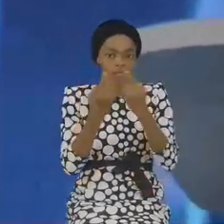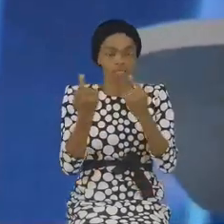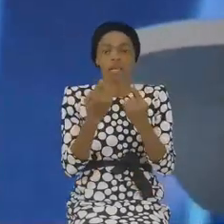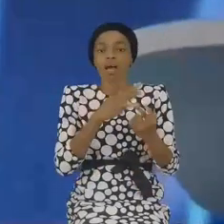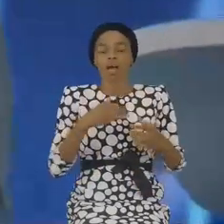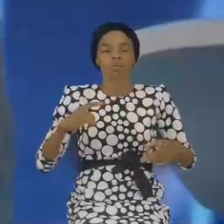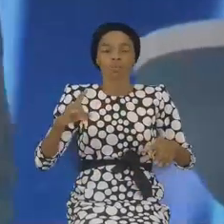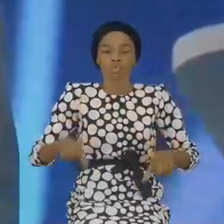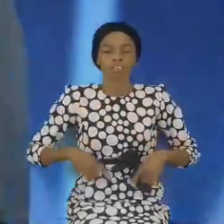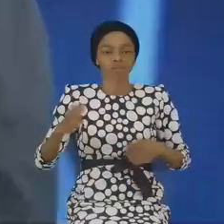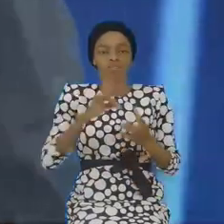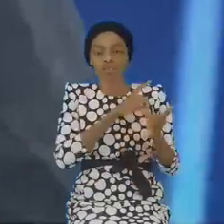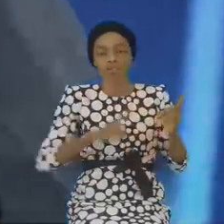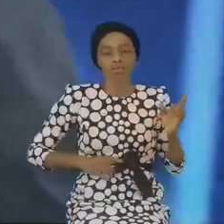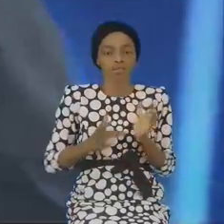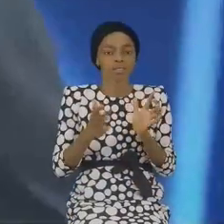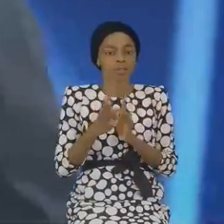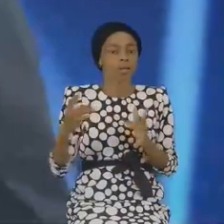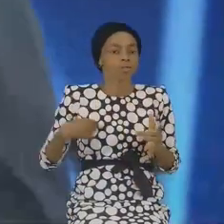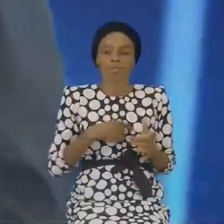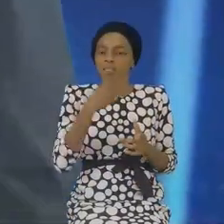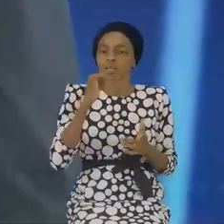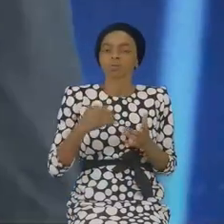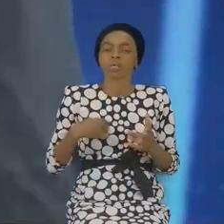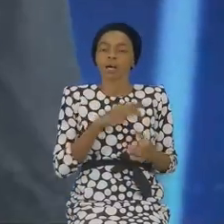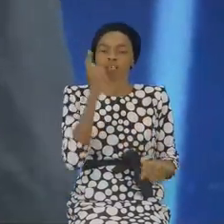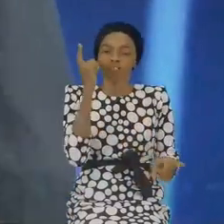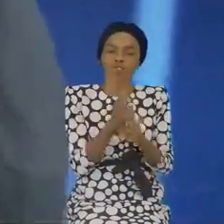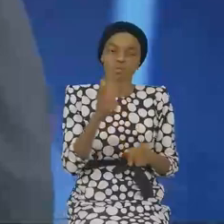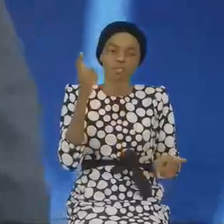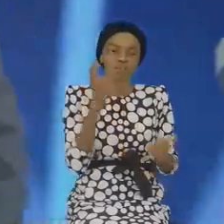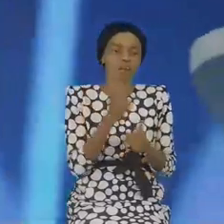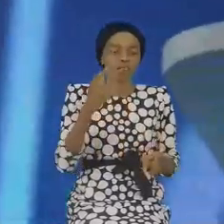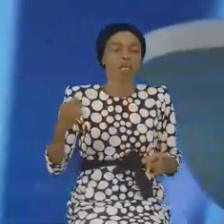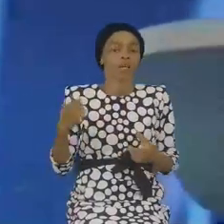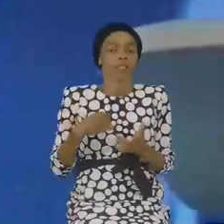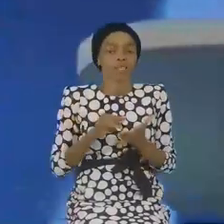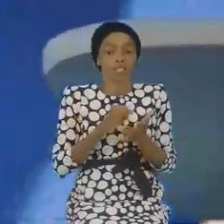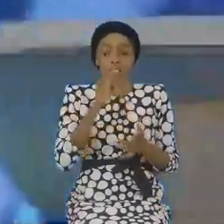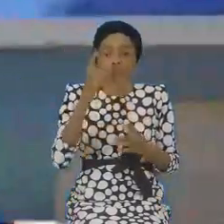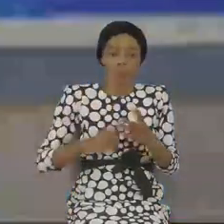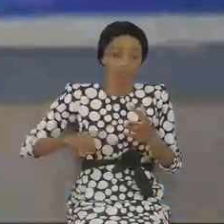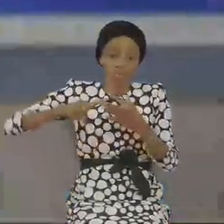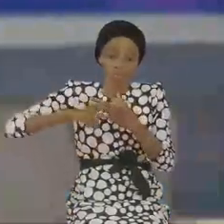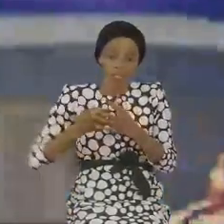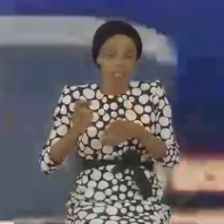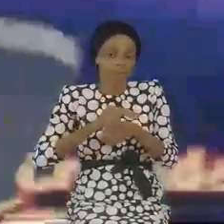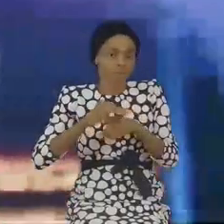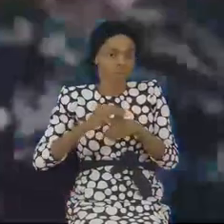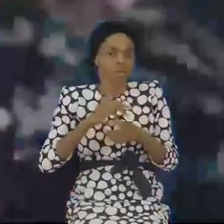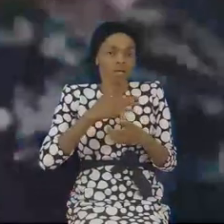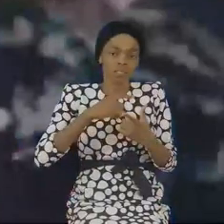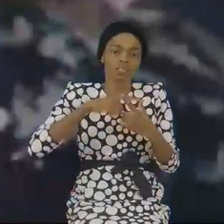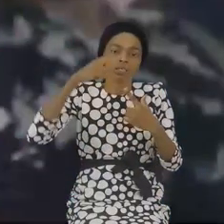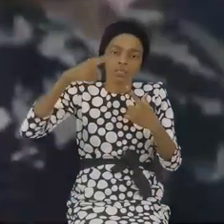justifiés. C'est cette justification qui commence le ministère. Justification, ensuite la sanctification. Nous